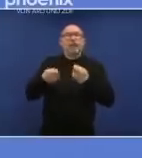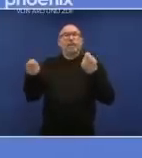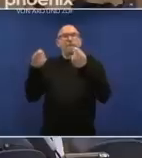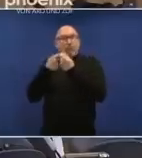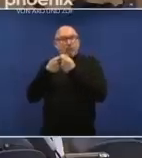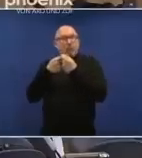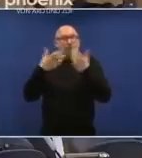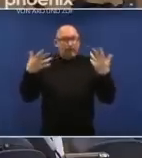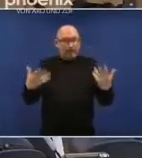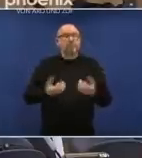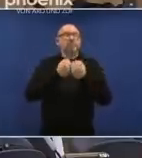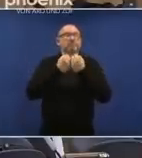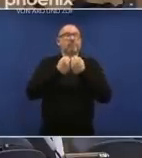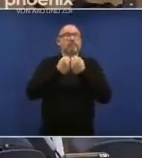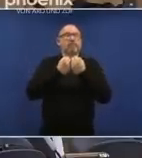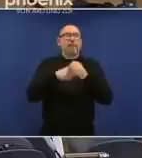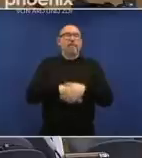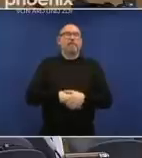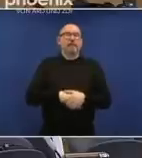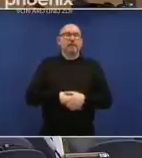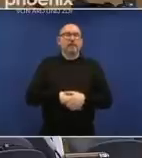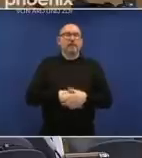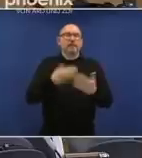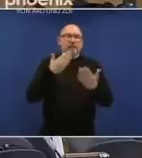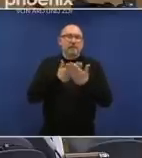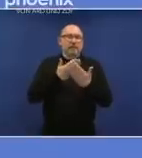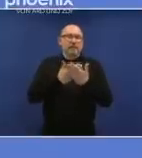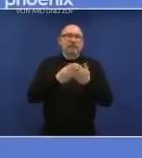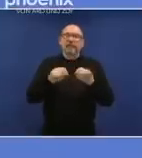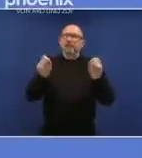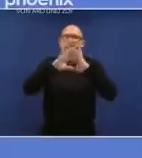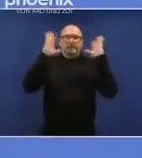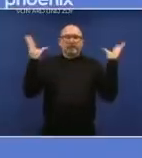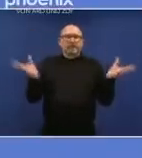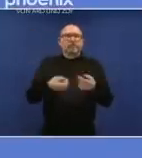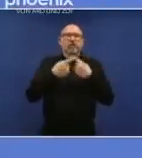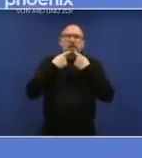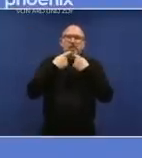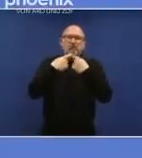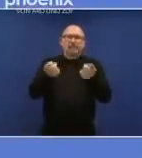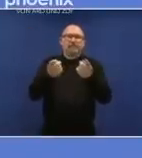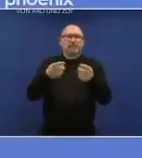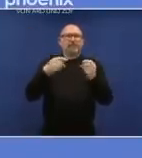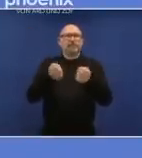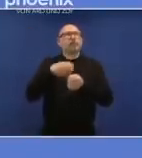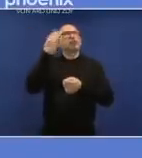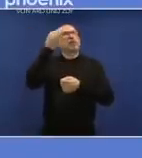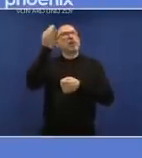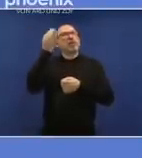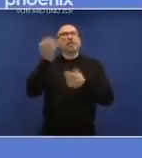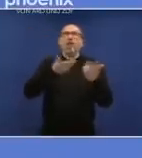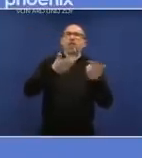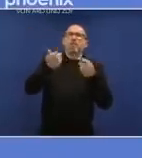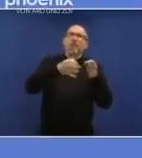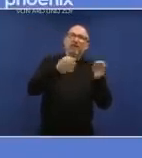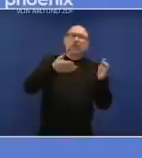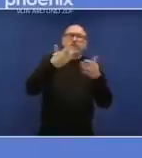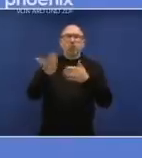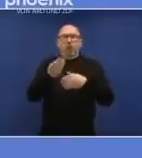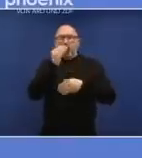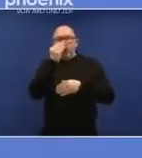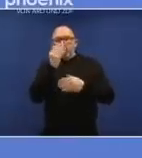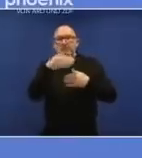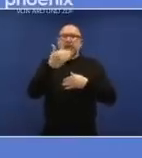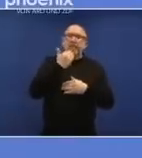ergreifen können. Und deswegen kann ich mich hier nicht pauschal äußern und spekulativ äußern, welche Maßnahmen im August